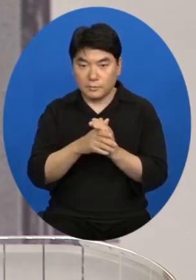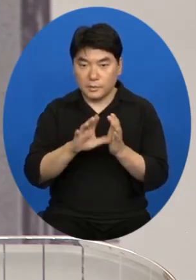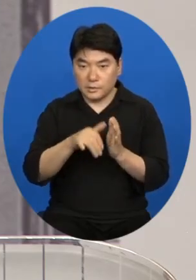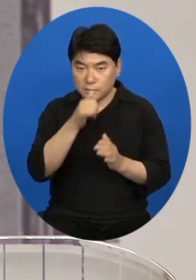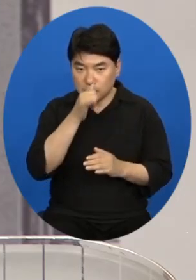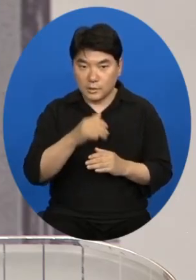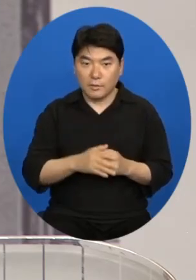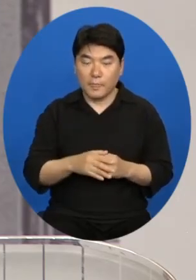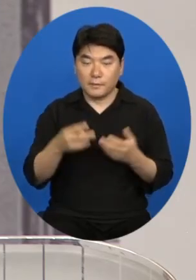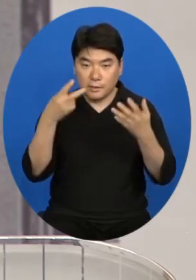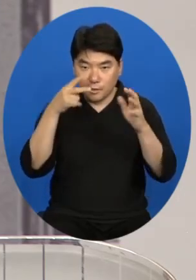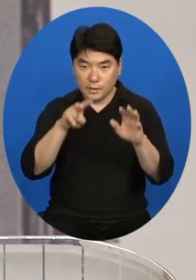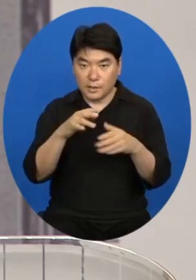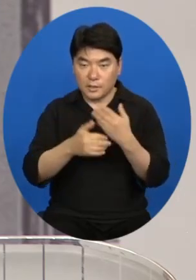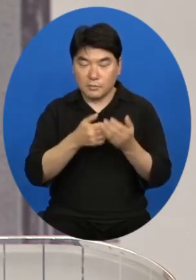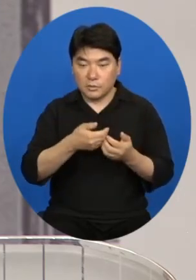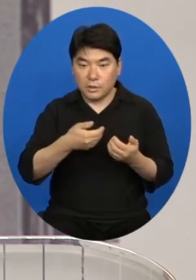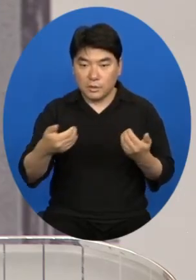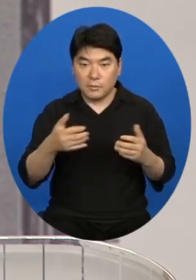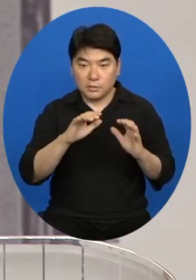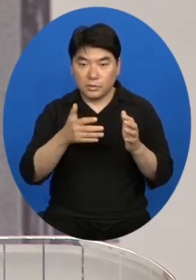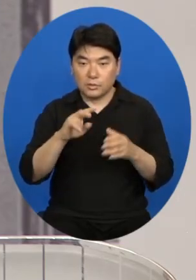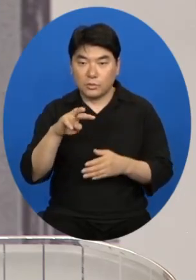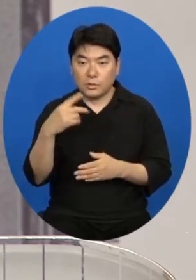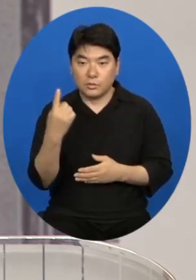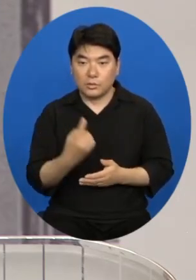떠난 백성들이 돌아오기를 간절히